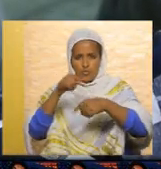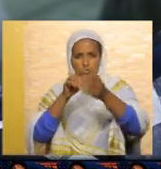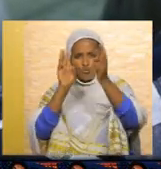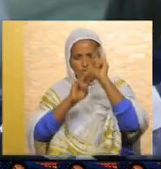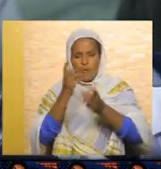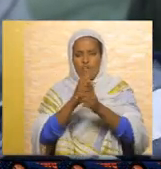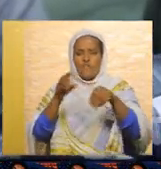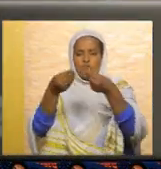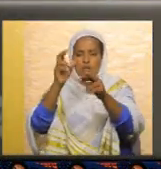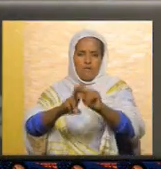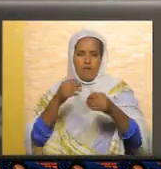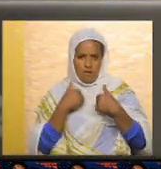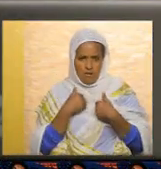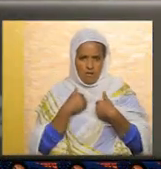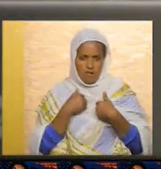በመፍትሄነት አስቀምጠዋቸዋል።